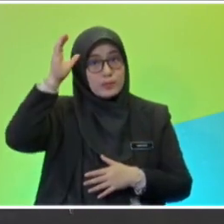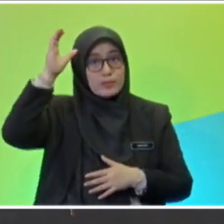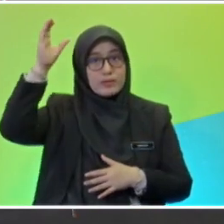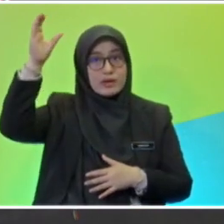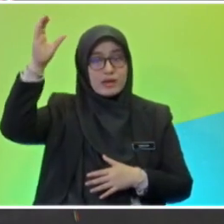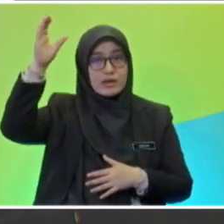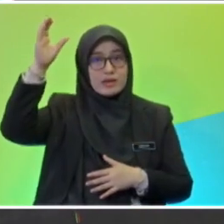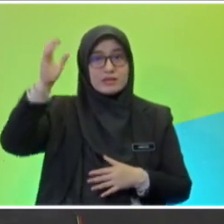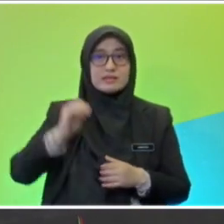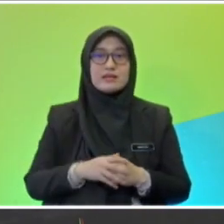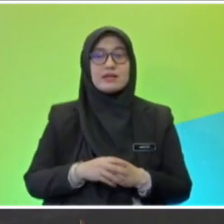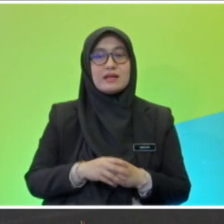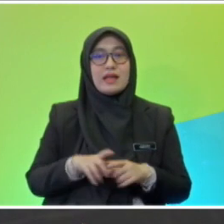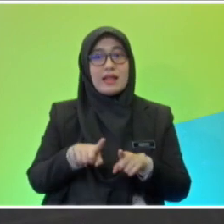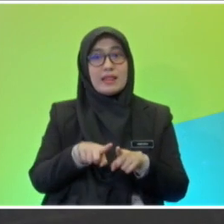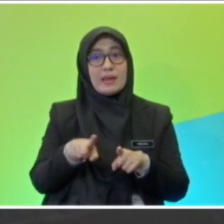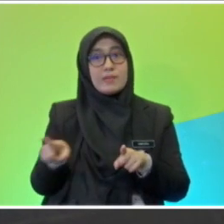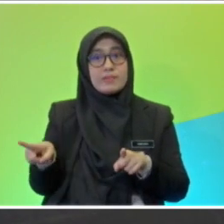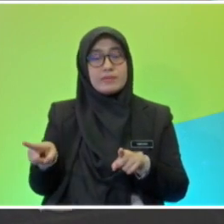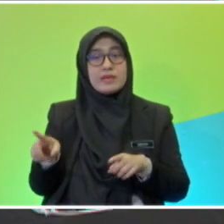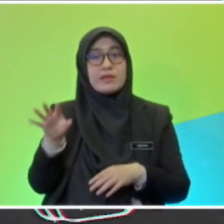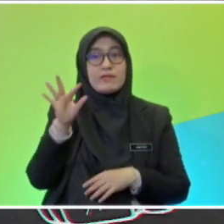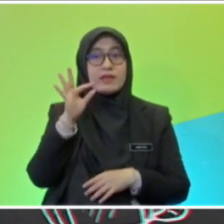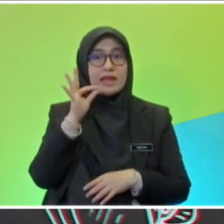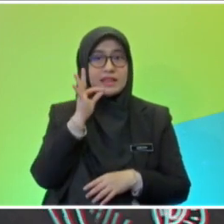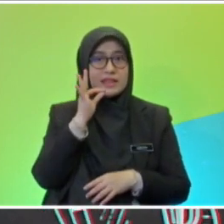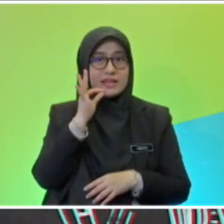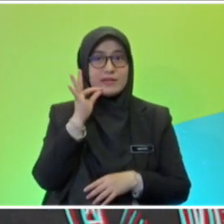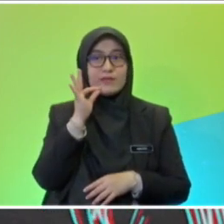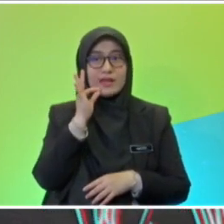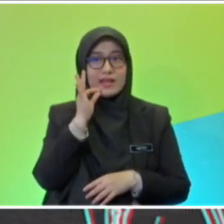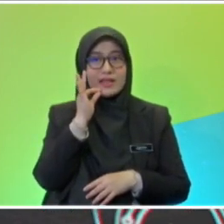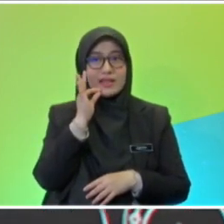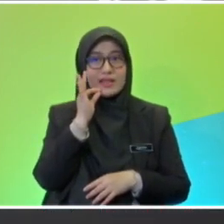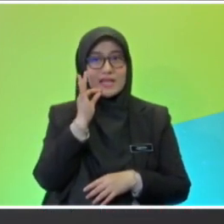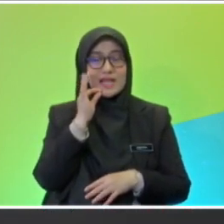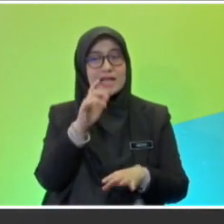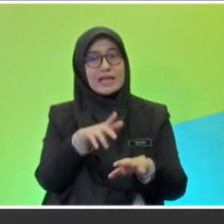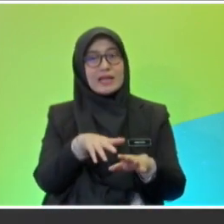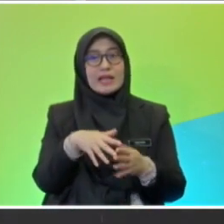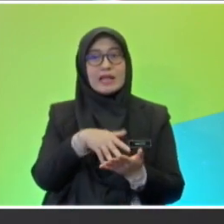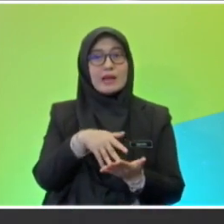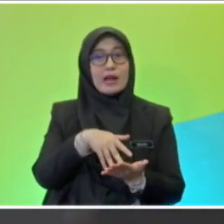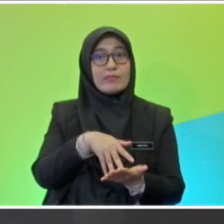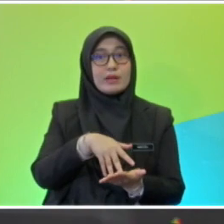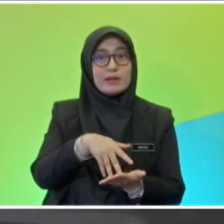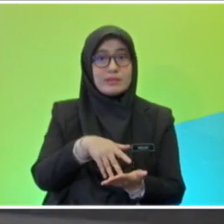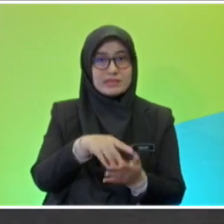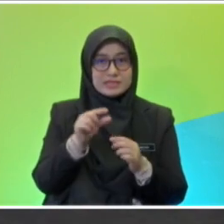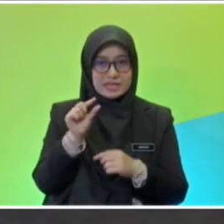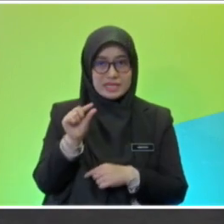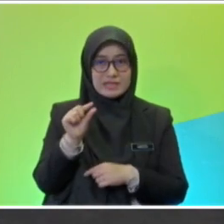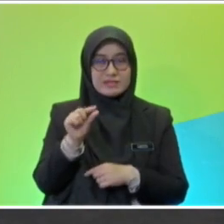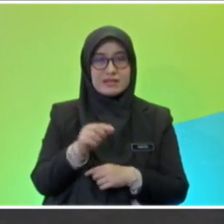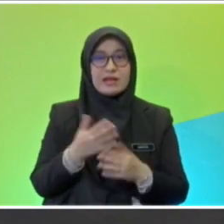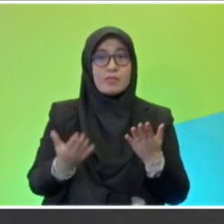Fatin tadi dia ada tuh kakak-kakak skip mungkin kurang persediaan jadi kita